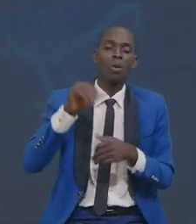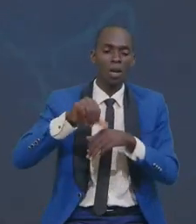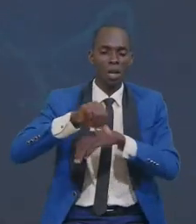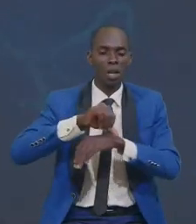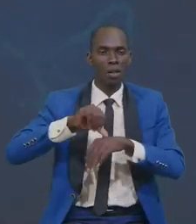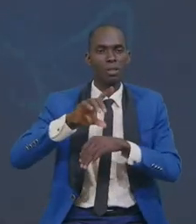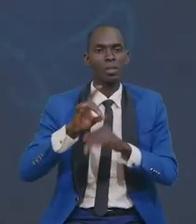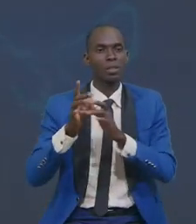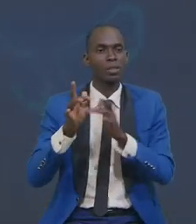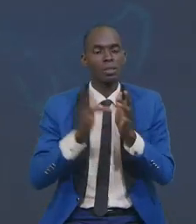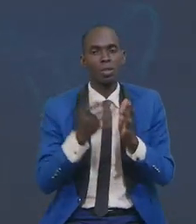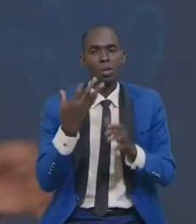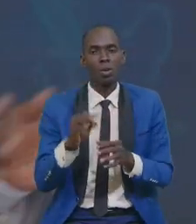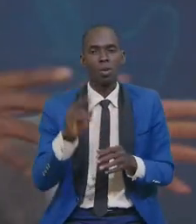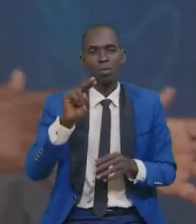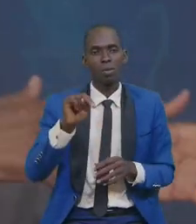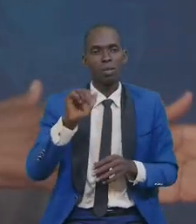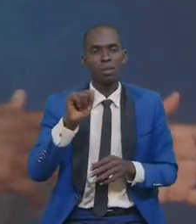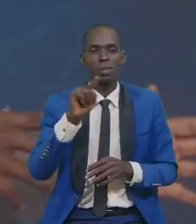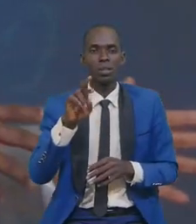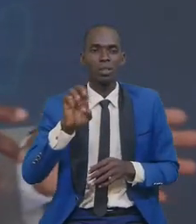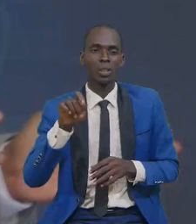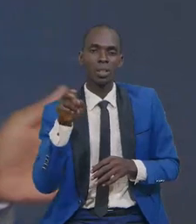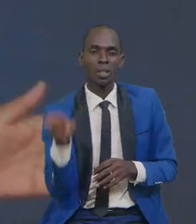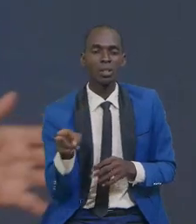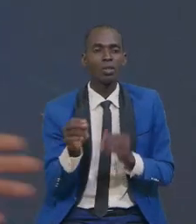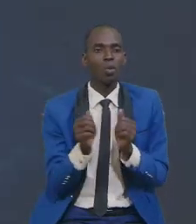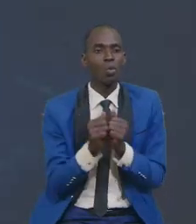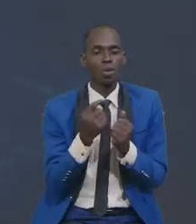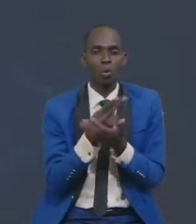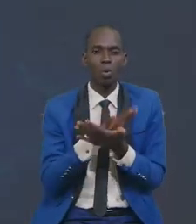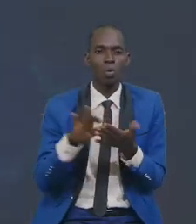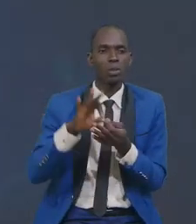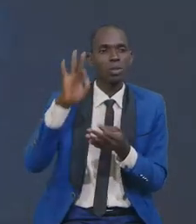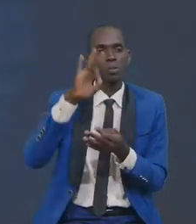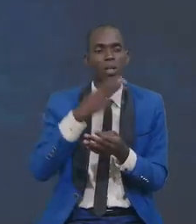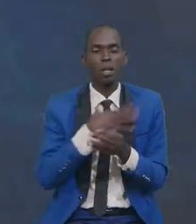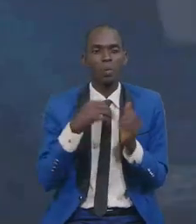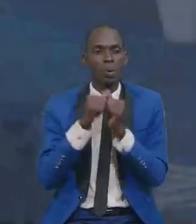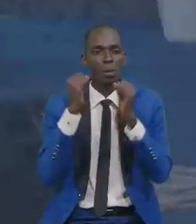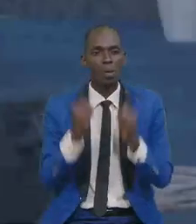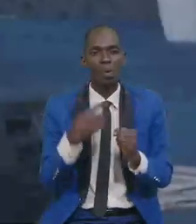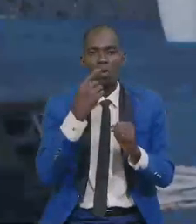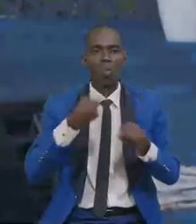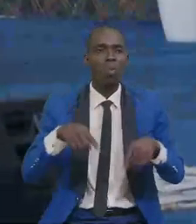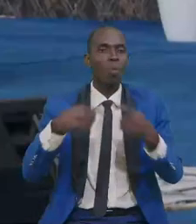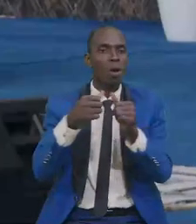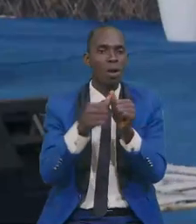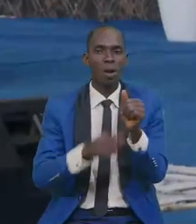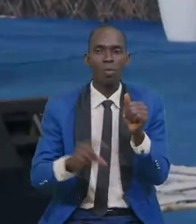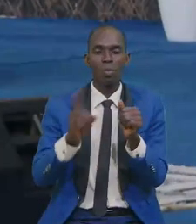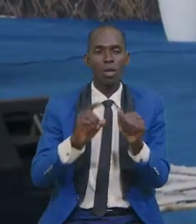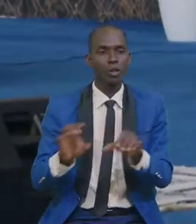oint Jésus-Christ de Nazareth du Saint-Esprit et de force, qui allait de lieu